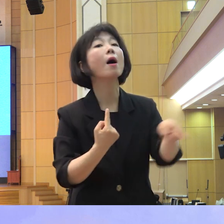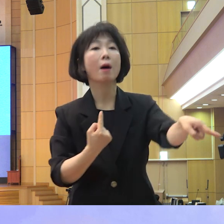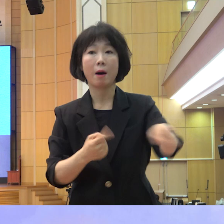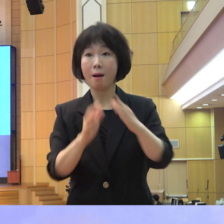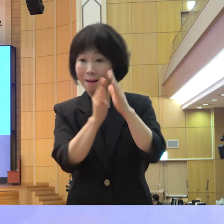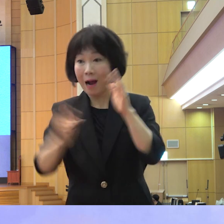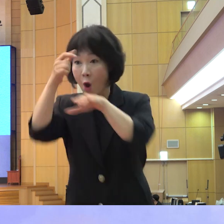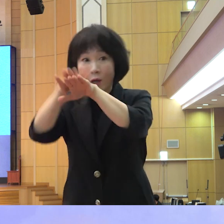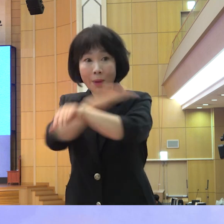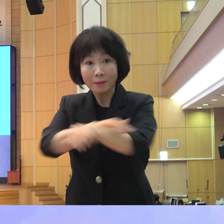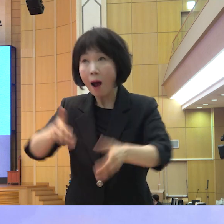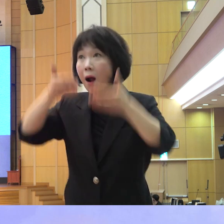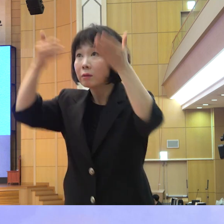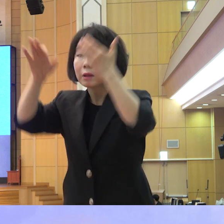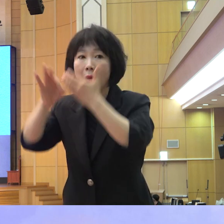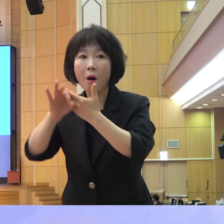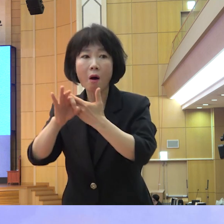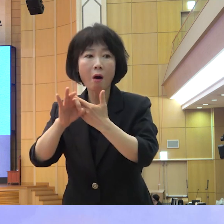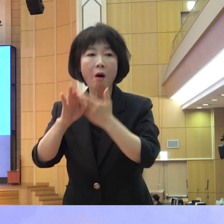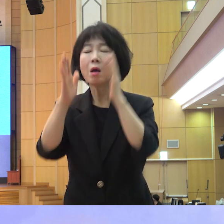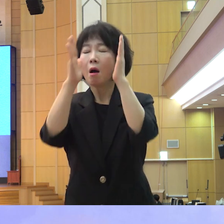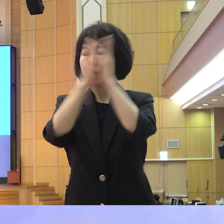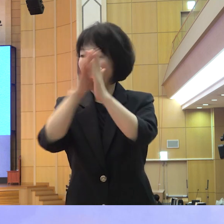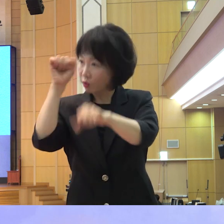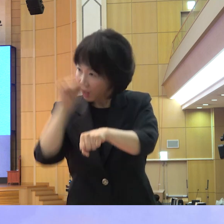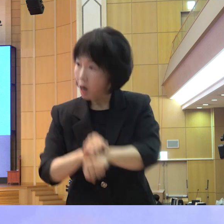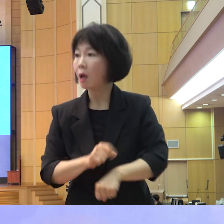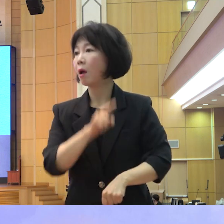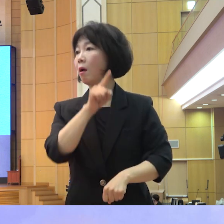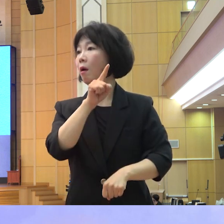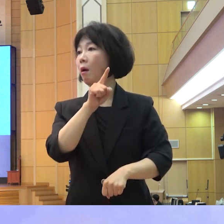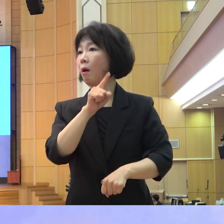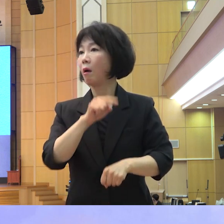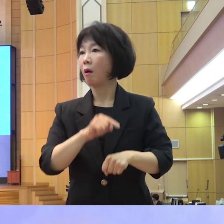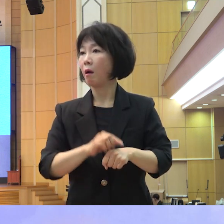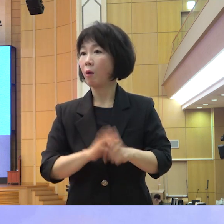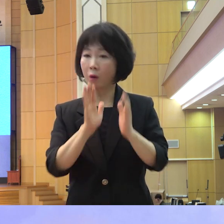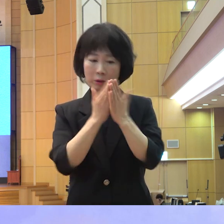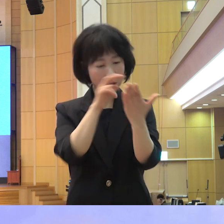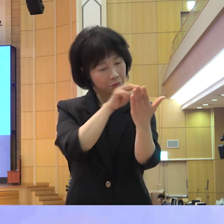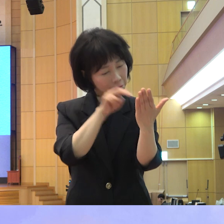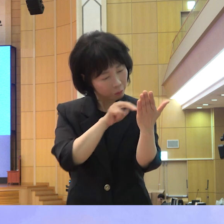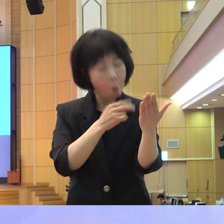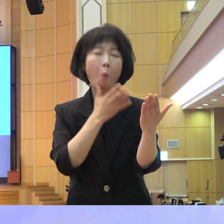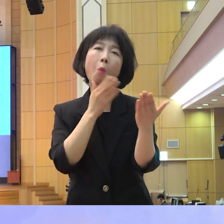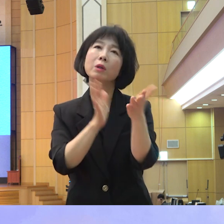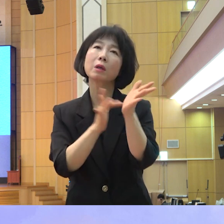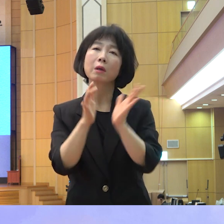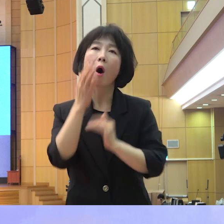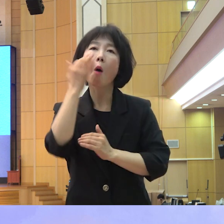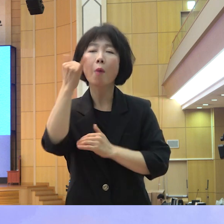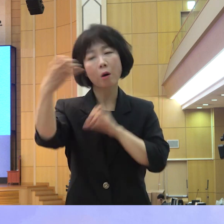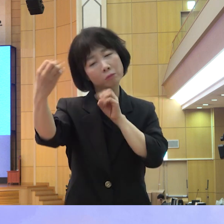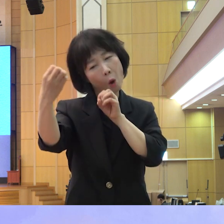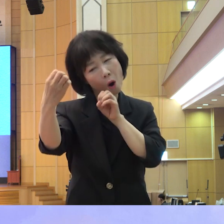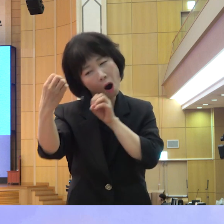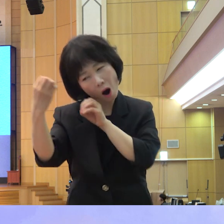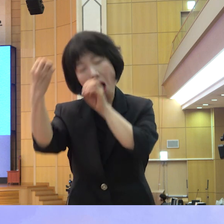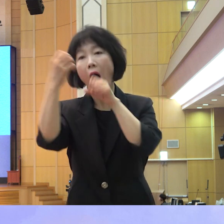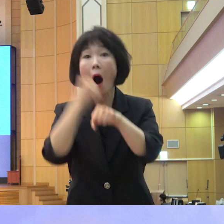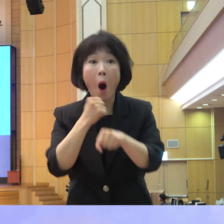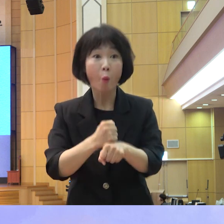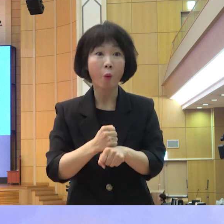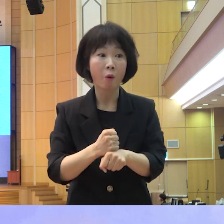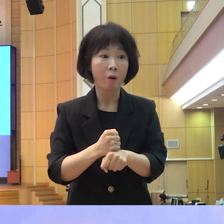드리는 집안에서 자라다 보니까 기도 같은 것도 잘 하고 또 그런 책을 보면서 부모님과 얘기도 잘 하고